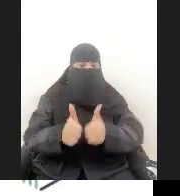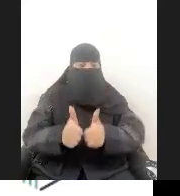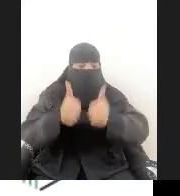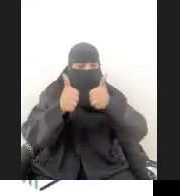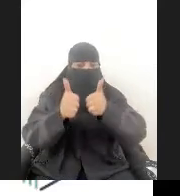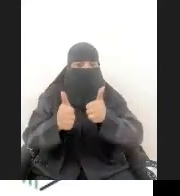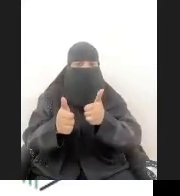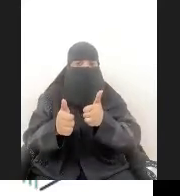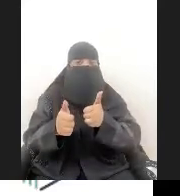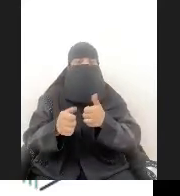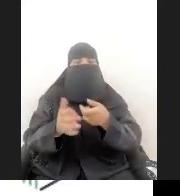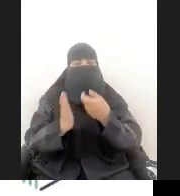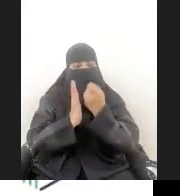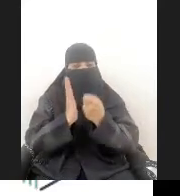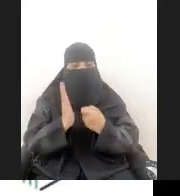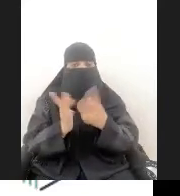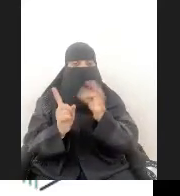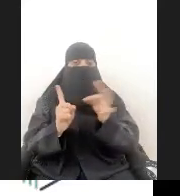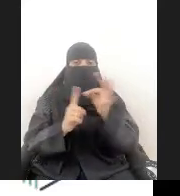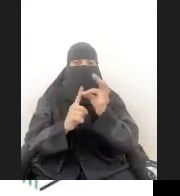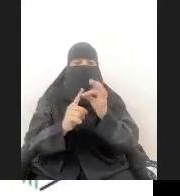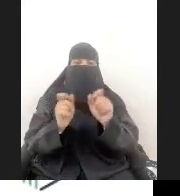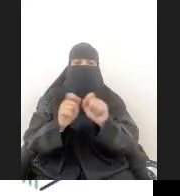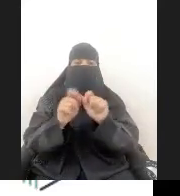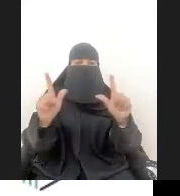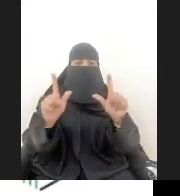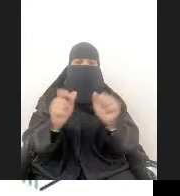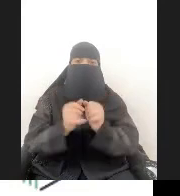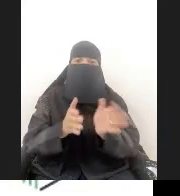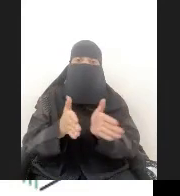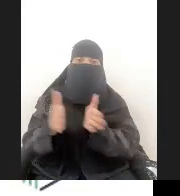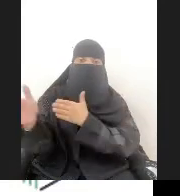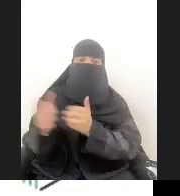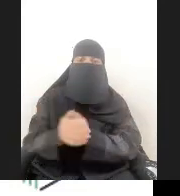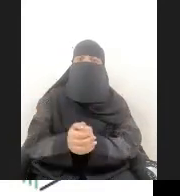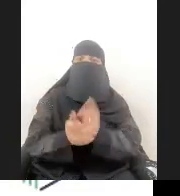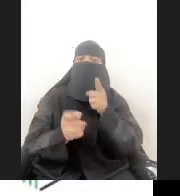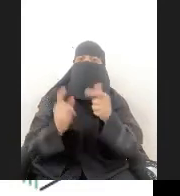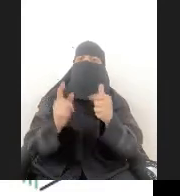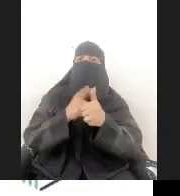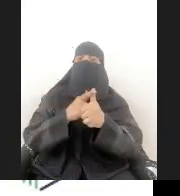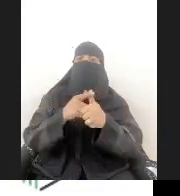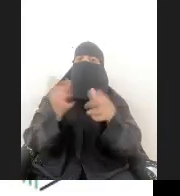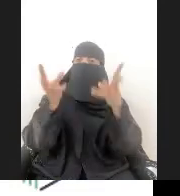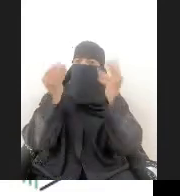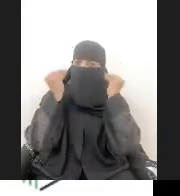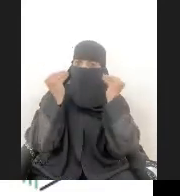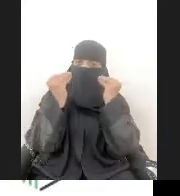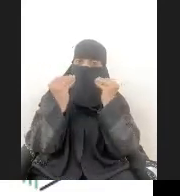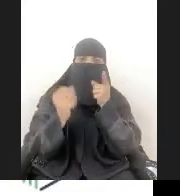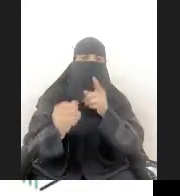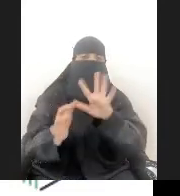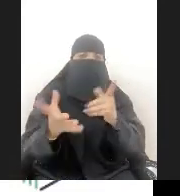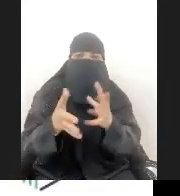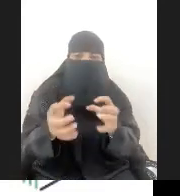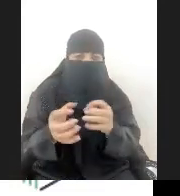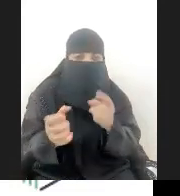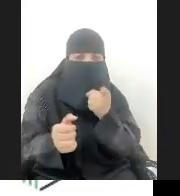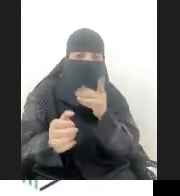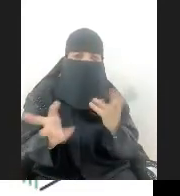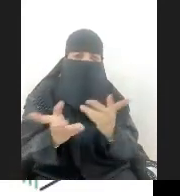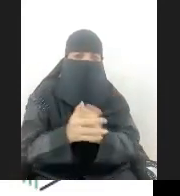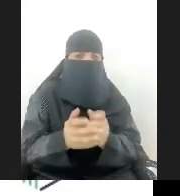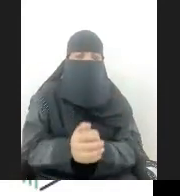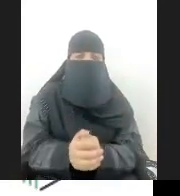قابلة للقياس. ما هي المعلومات المراد يعني تحقيقها، المفاهيم، الحقائق، المبادئ، ما